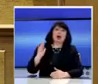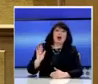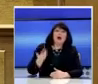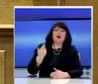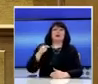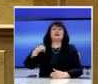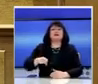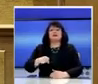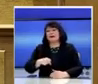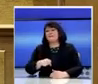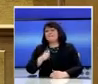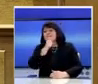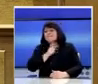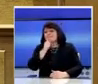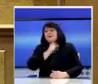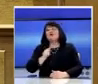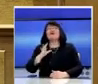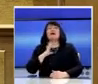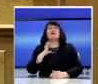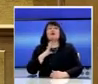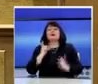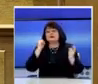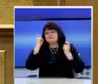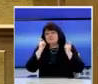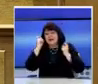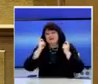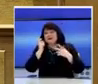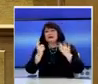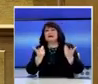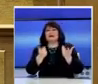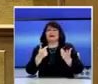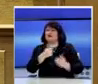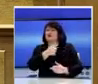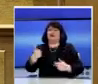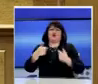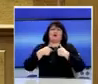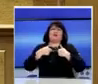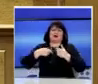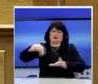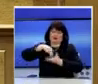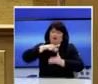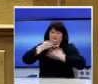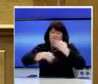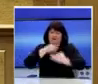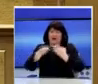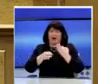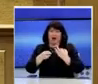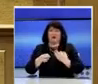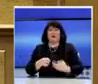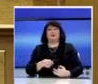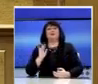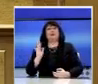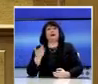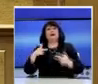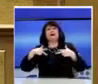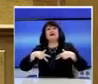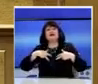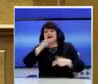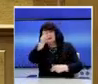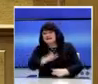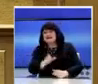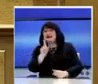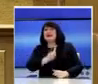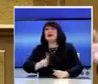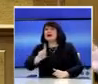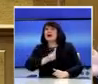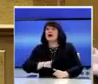βασανίζουν σήμερα κάθε πολίτη, όχι εμένα που ομιλώ από αυτό το βήμα. Η κυβέρνηση και εσείς, κύριε